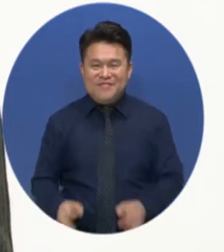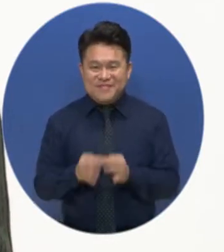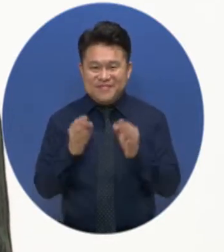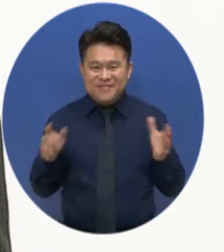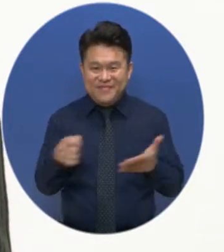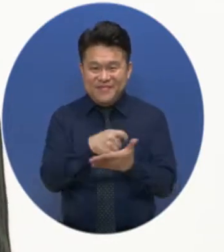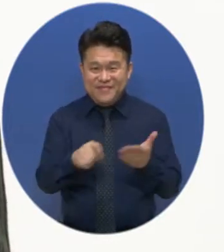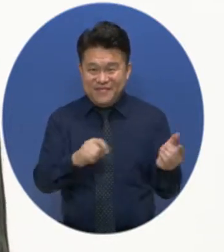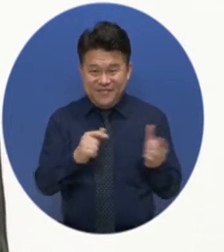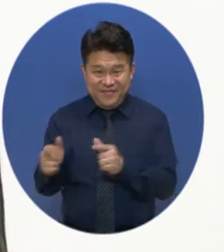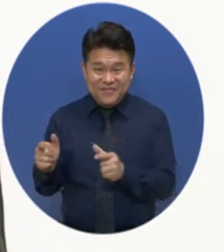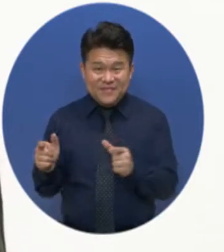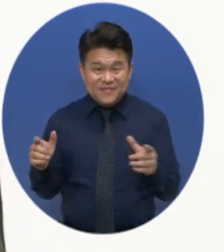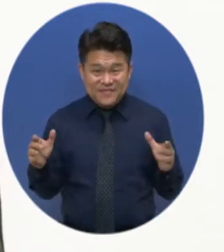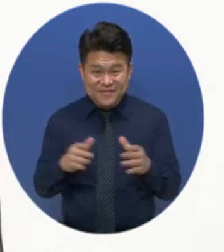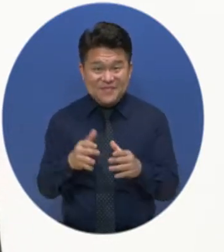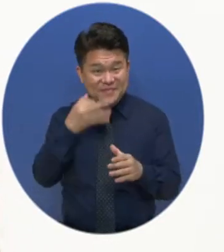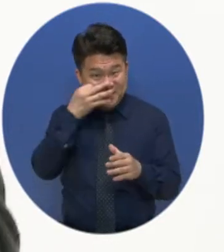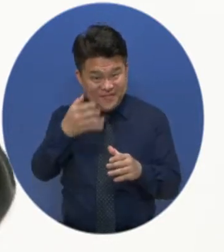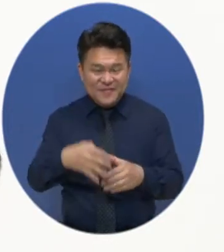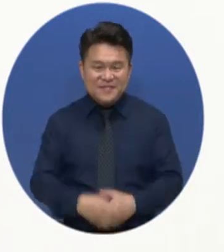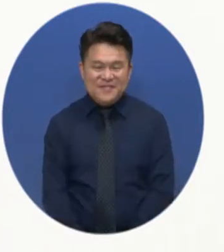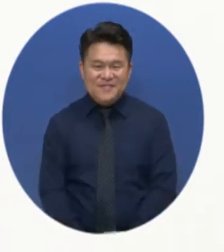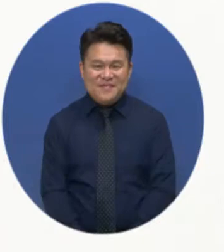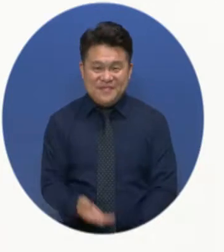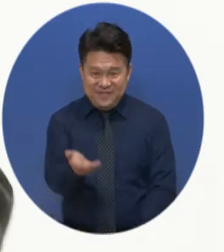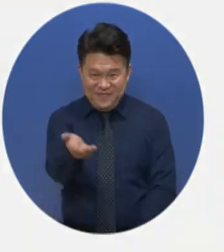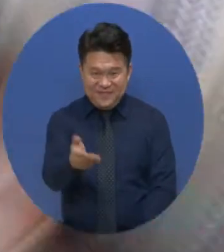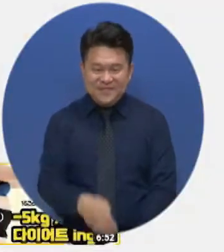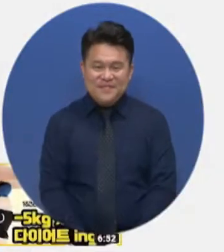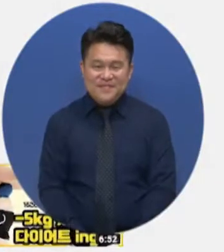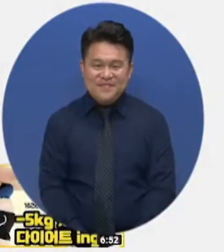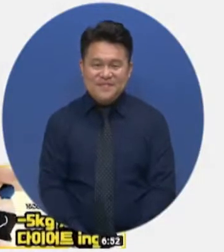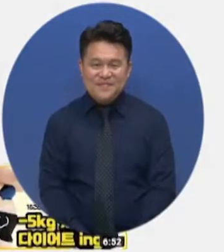기록, 그 이야기들을 한 데 모아봤습니다. 함께 보시죠.